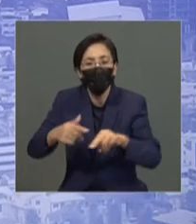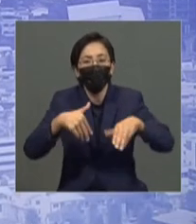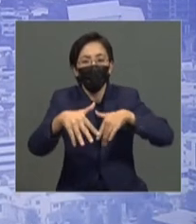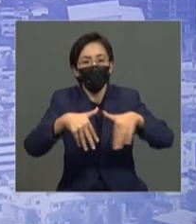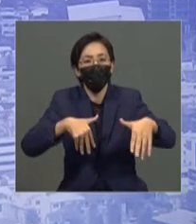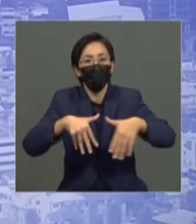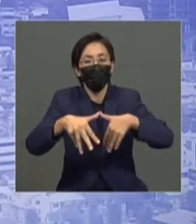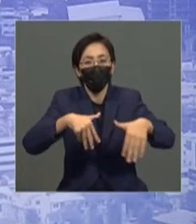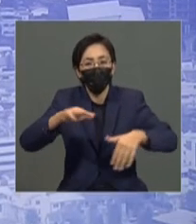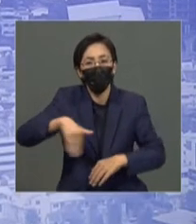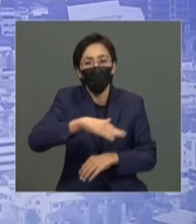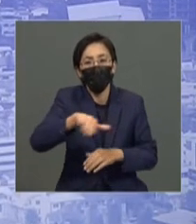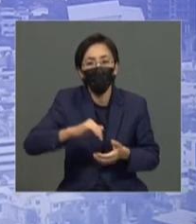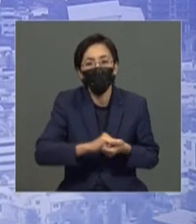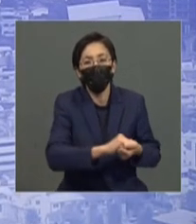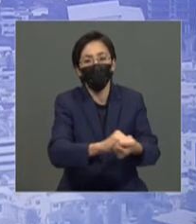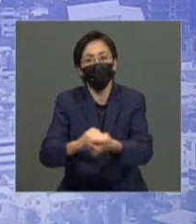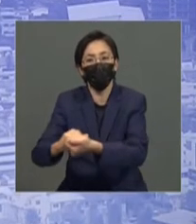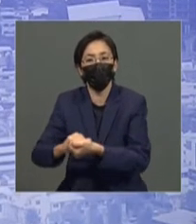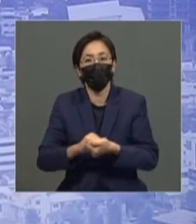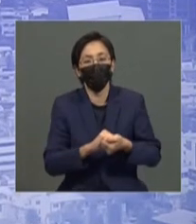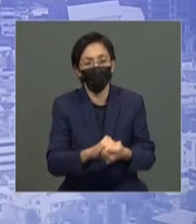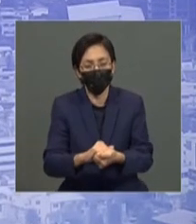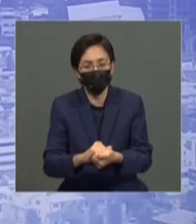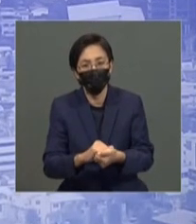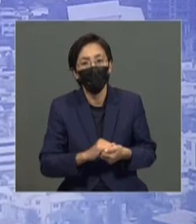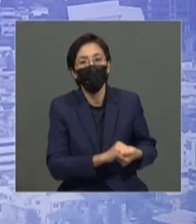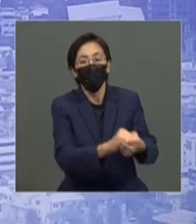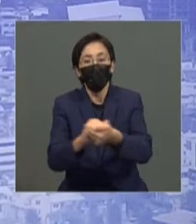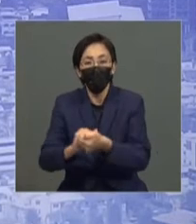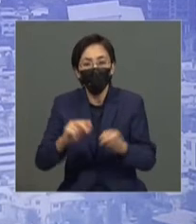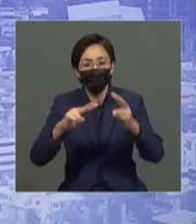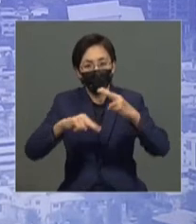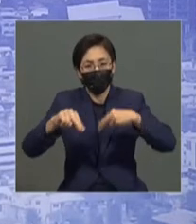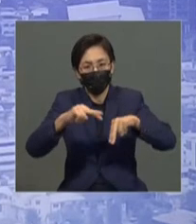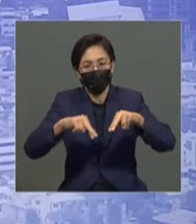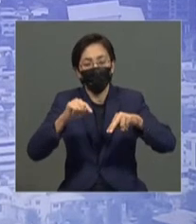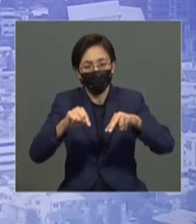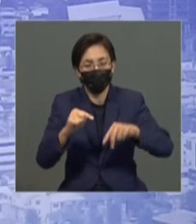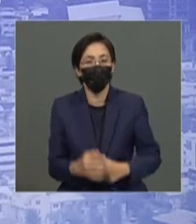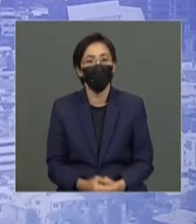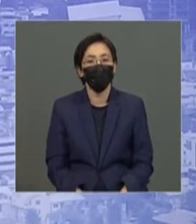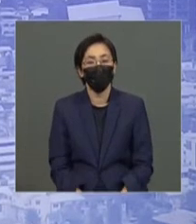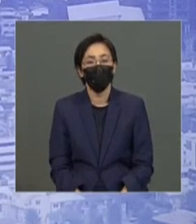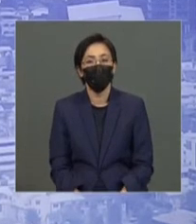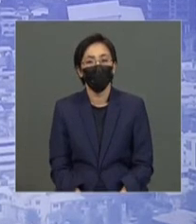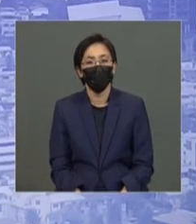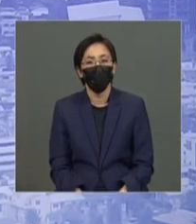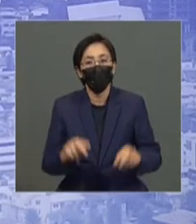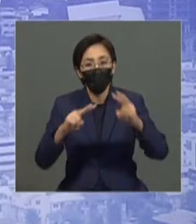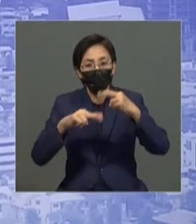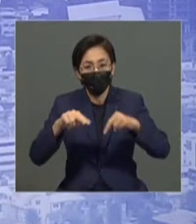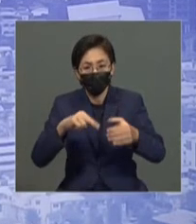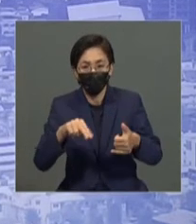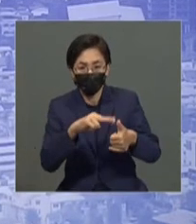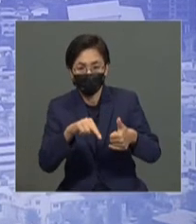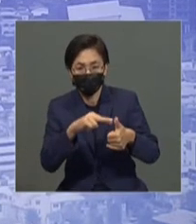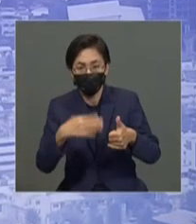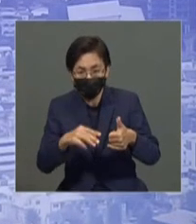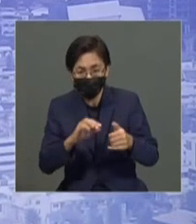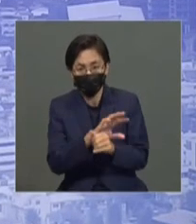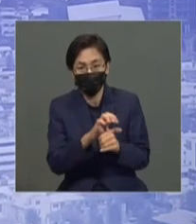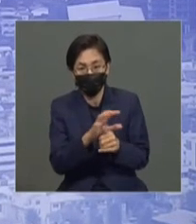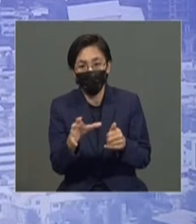องประชาชนร่วมไม้ร่วมมือในแง่ของการร่วมกันตรวจให้มากขึ้นนะคะเมื่อตรวจแล้วมีการพบผู้ติ